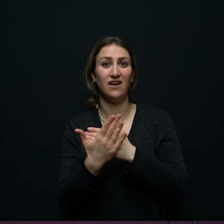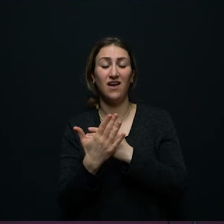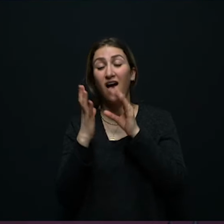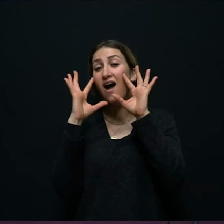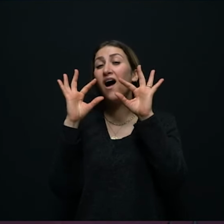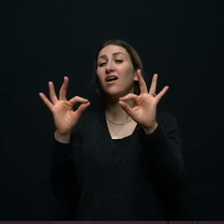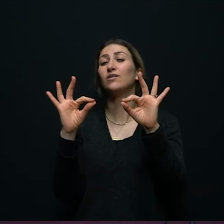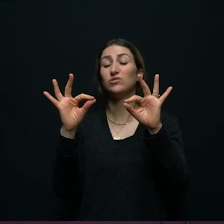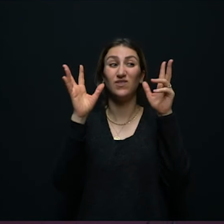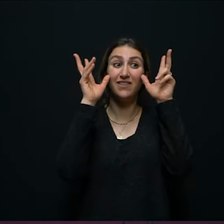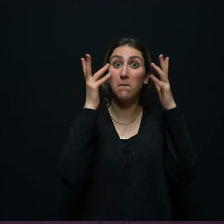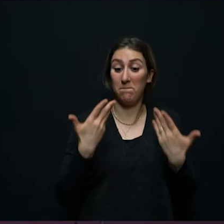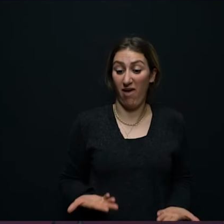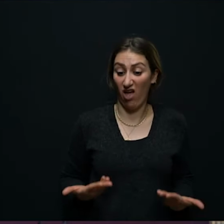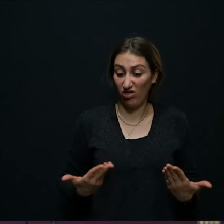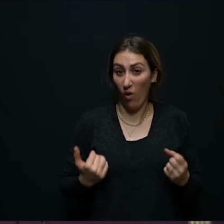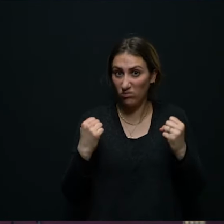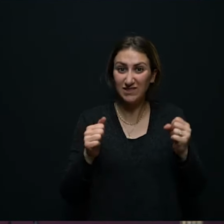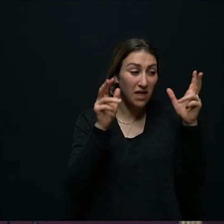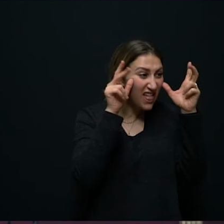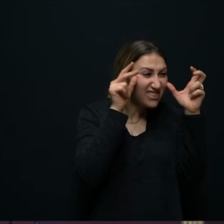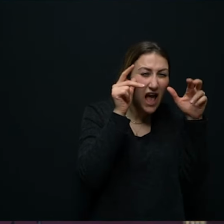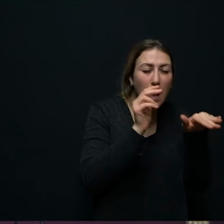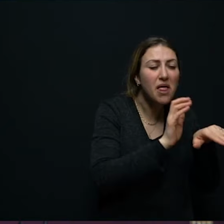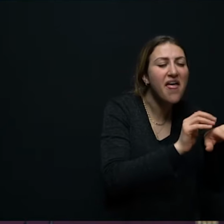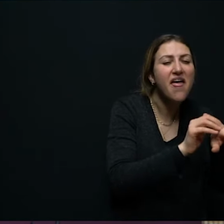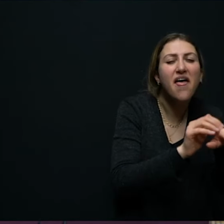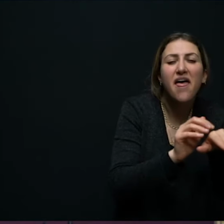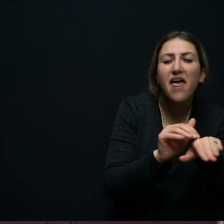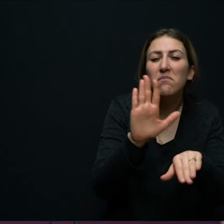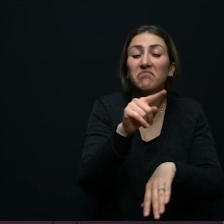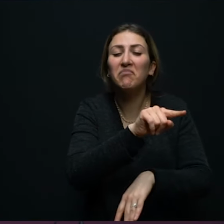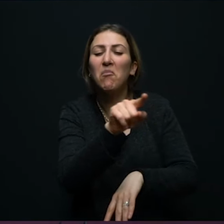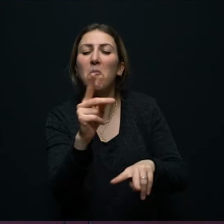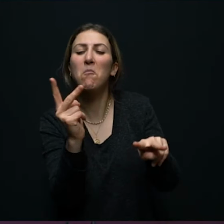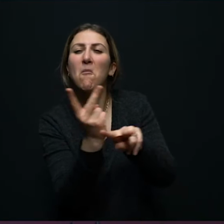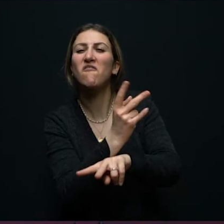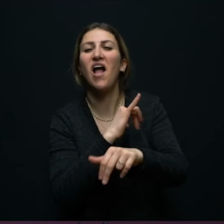tous tes défauts étaient nombreux péchés et les prisons peut-être dans laquelle tu te trouves